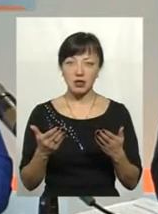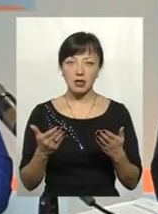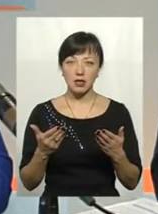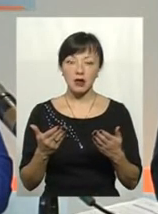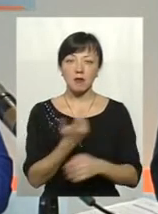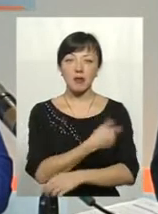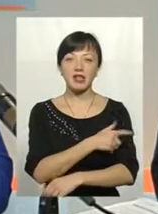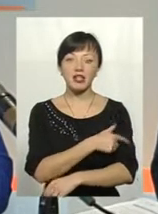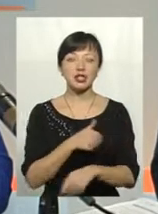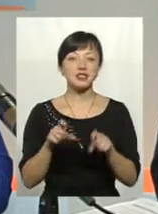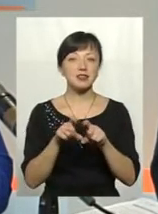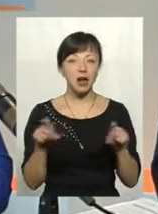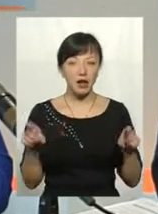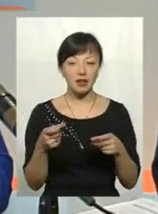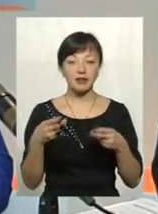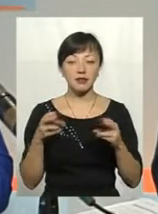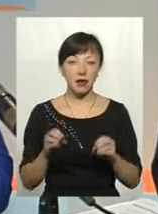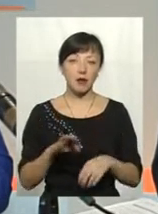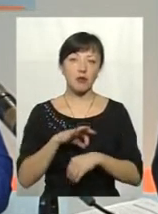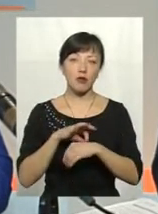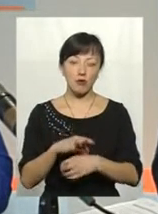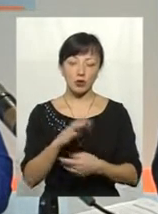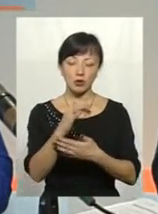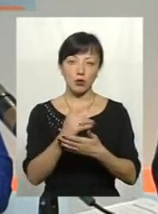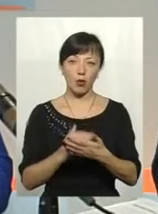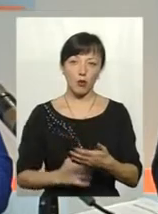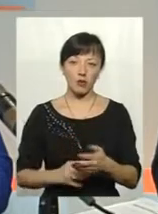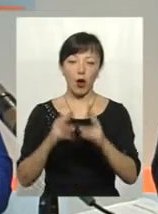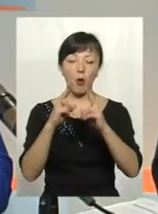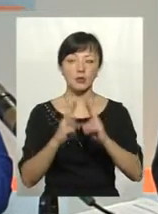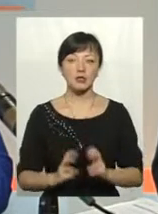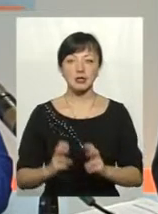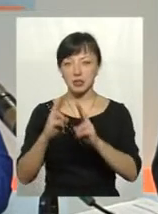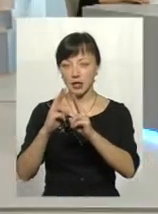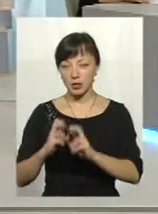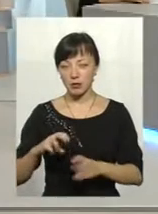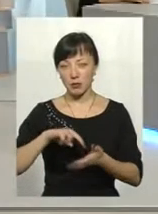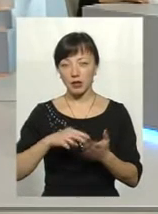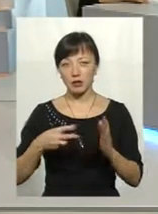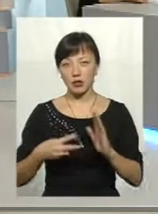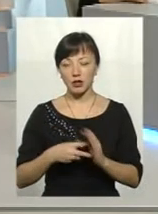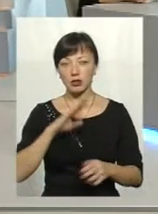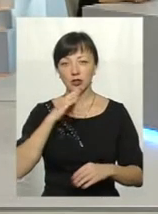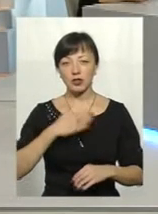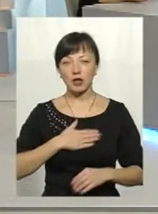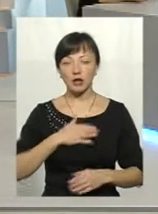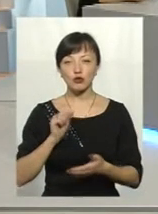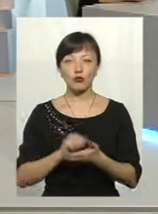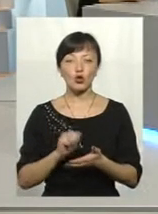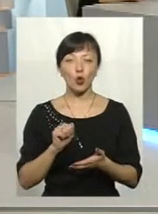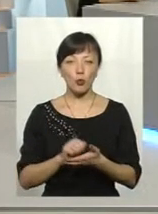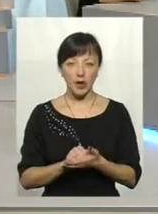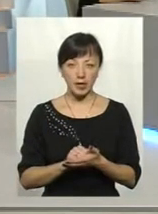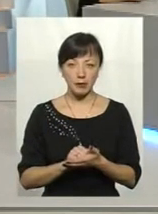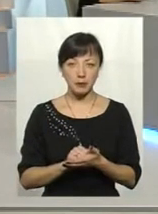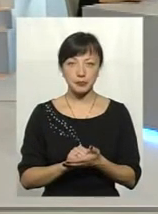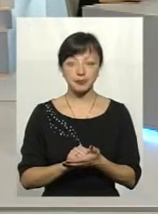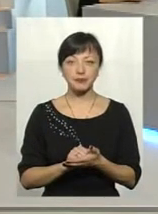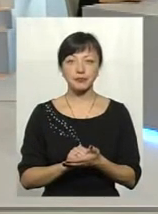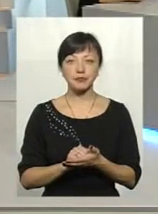звертається в медичний заклад, де проводиться цілий комплекс обстежень, передбачених нашими нормативними актами,